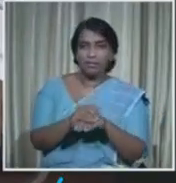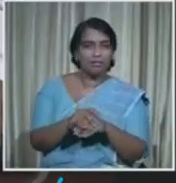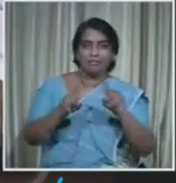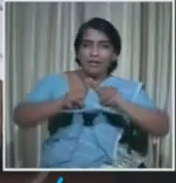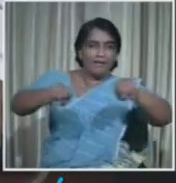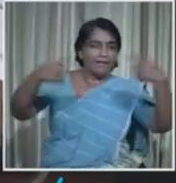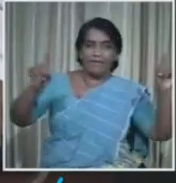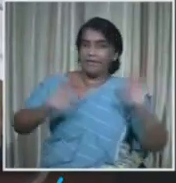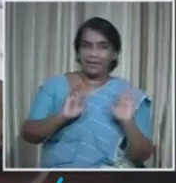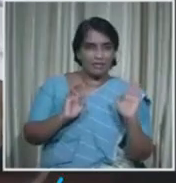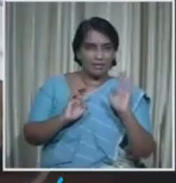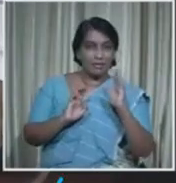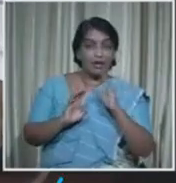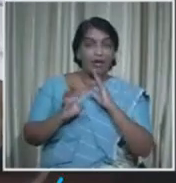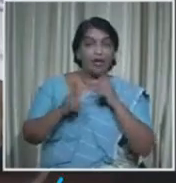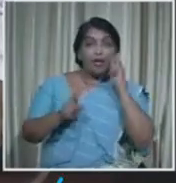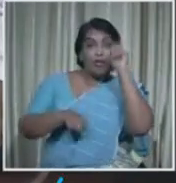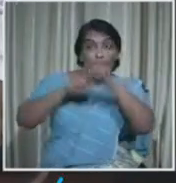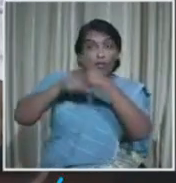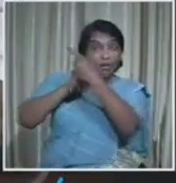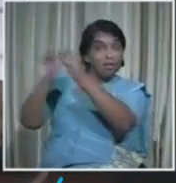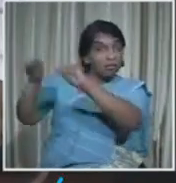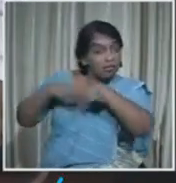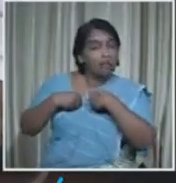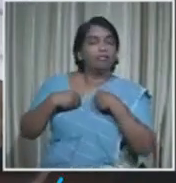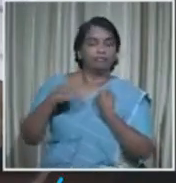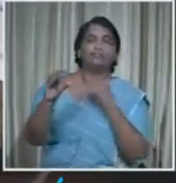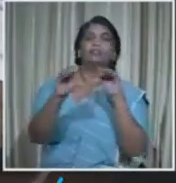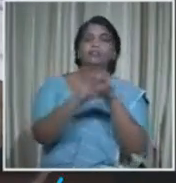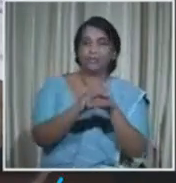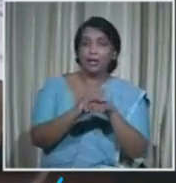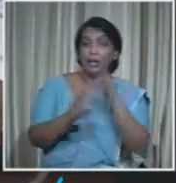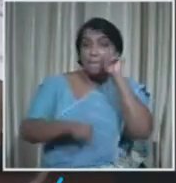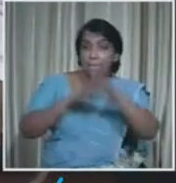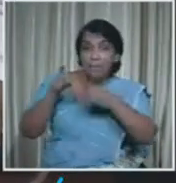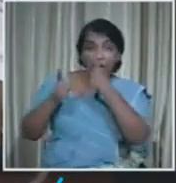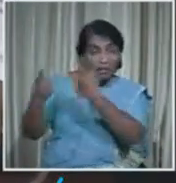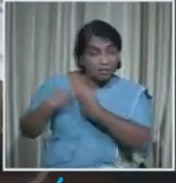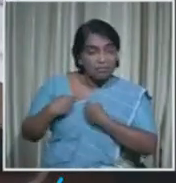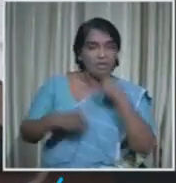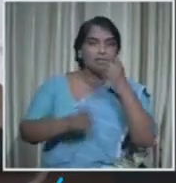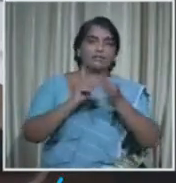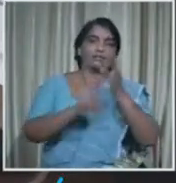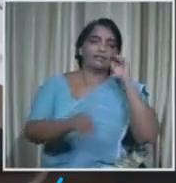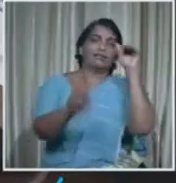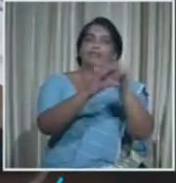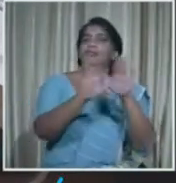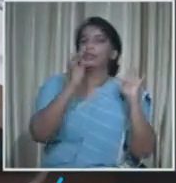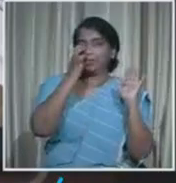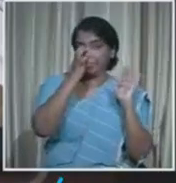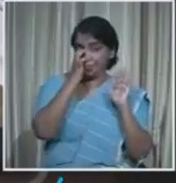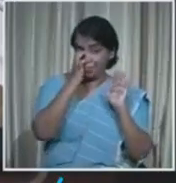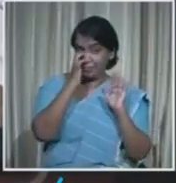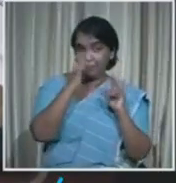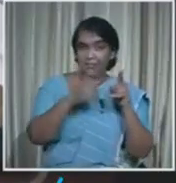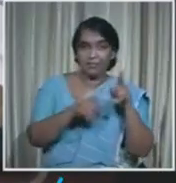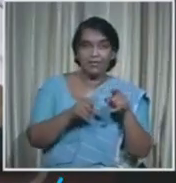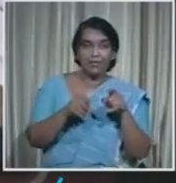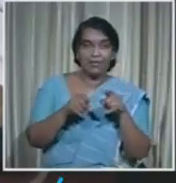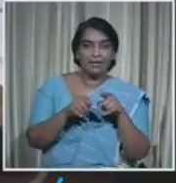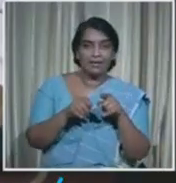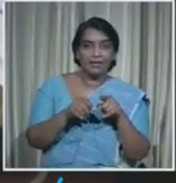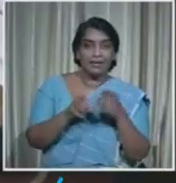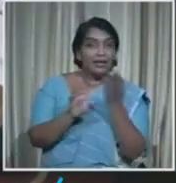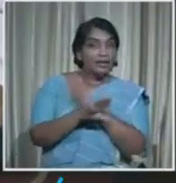කොතනකින්වත් නෙමෙයි පොදු ජන ආශිර්වාදයෙන් ජනතාවගේ ආශිර්වාදයෙන් එහෙම නැතුව අර අර අර